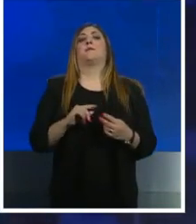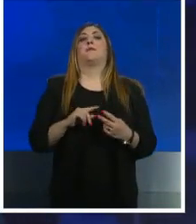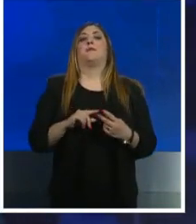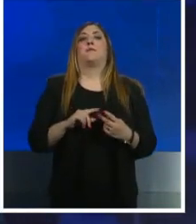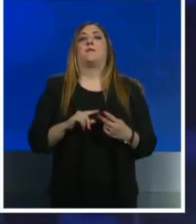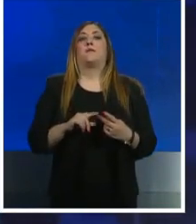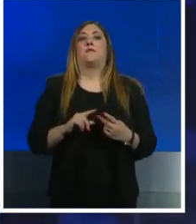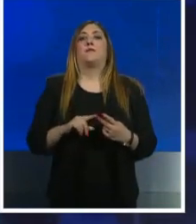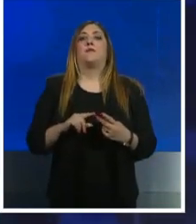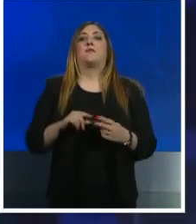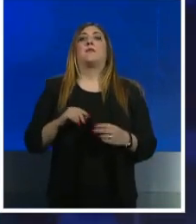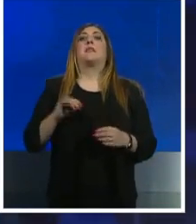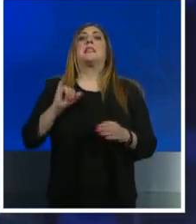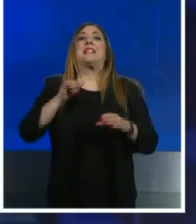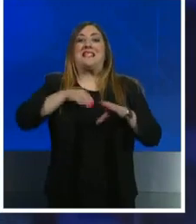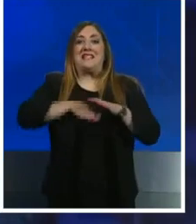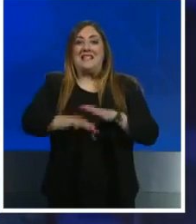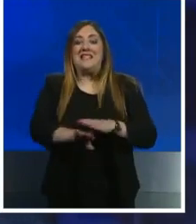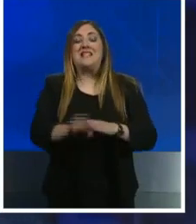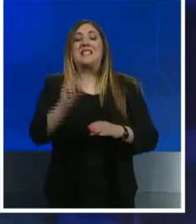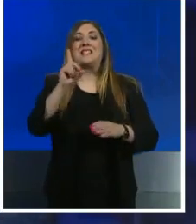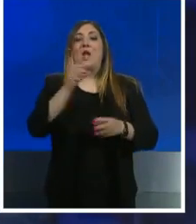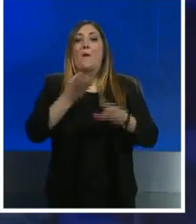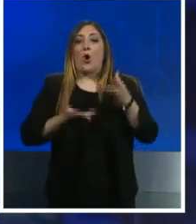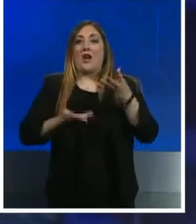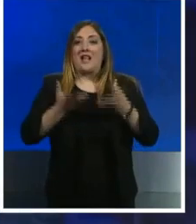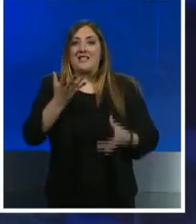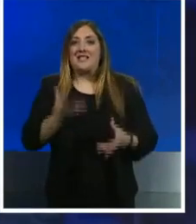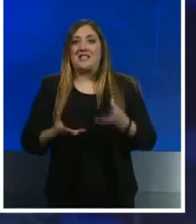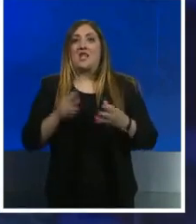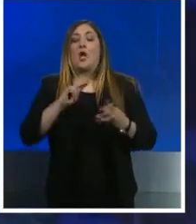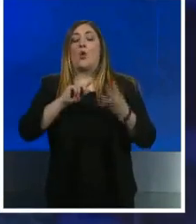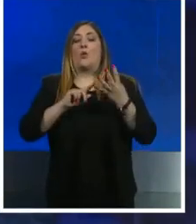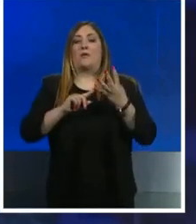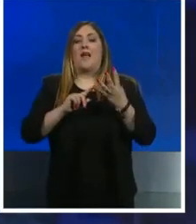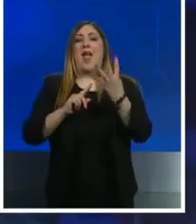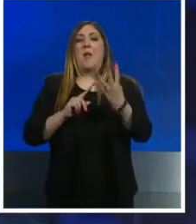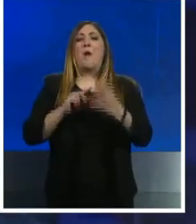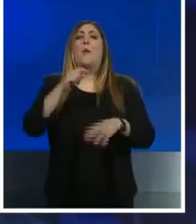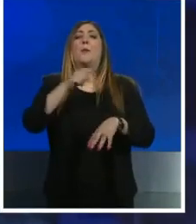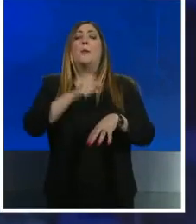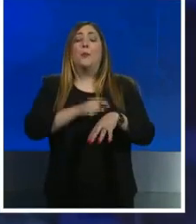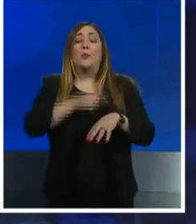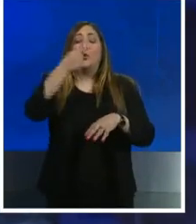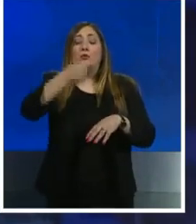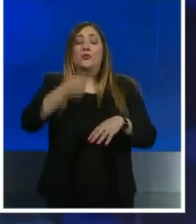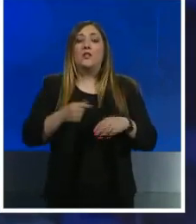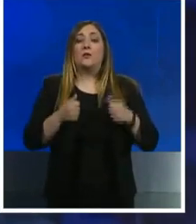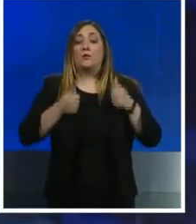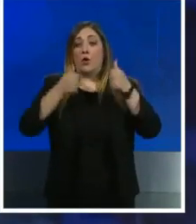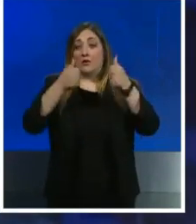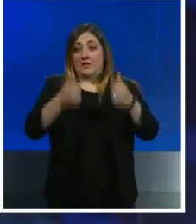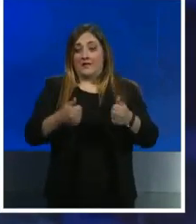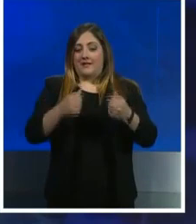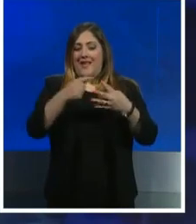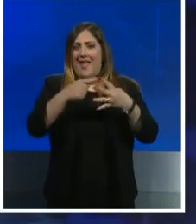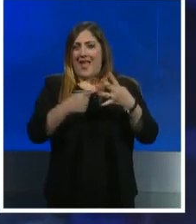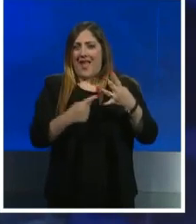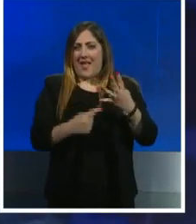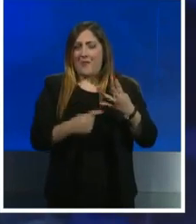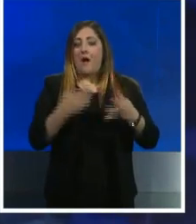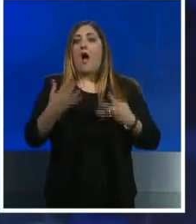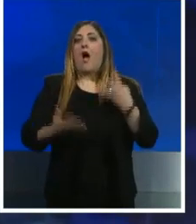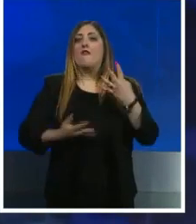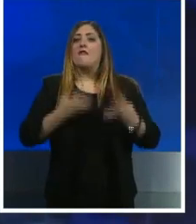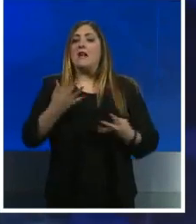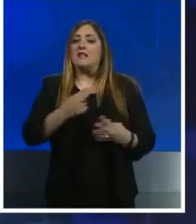korruzzjoni, klientelizmu u demokrazija. Jiena lilek qed nistaqsik u telespettaturi kollha. Min dawn l-erba' affarijiet